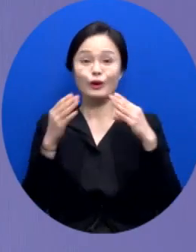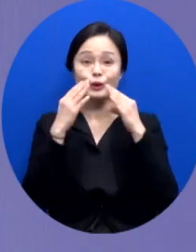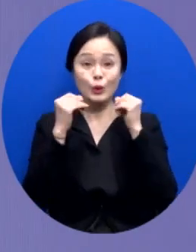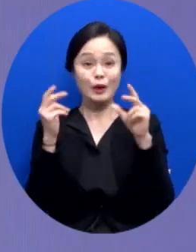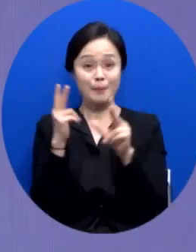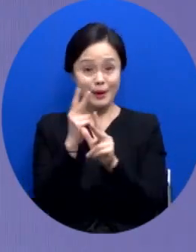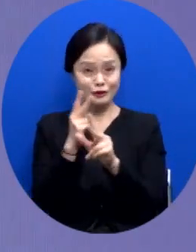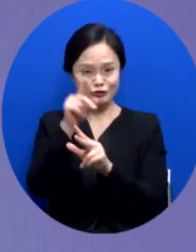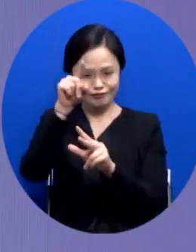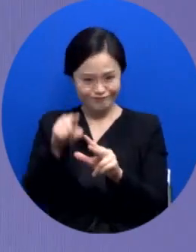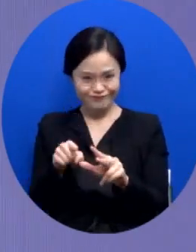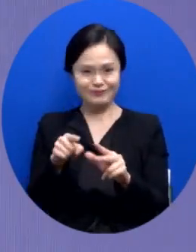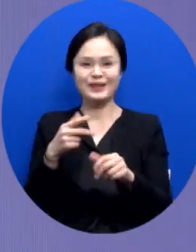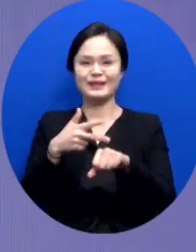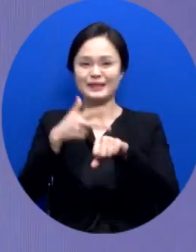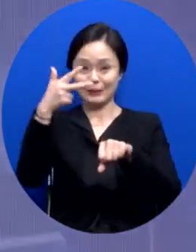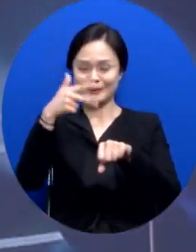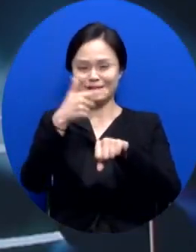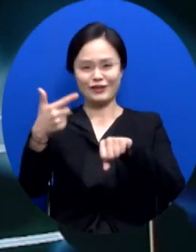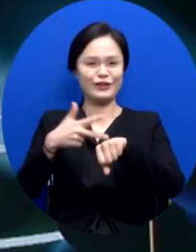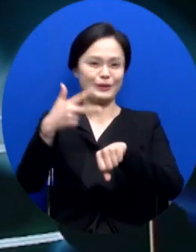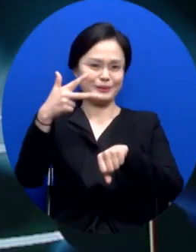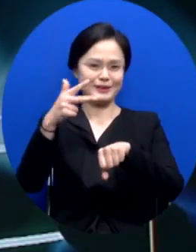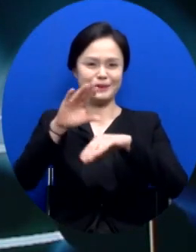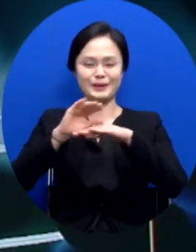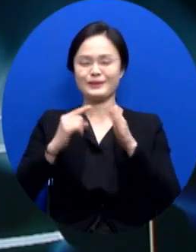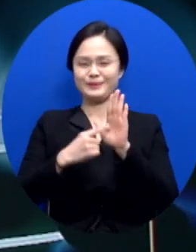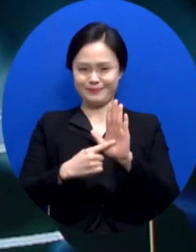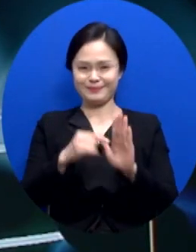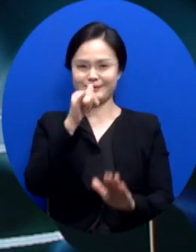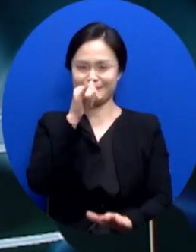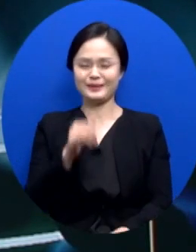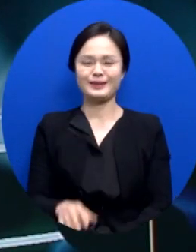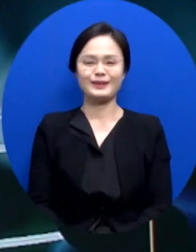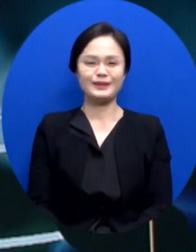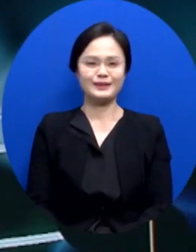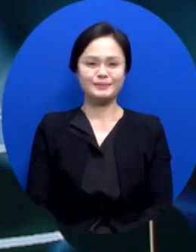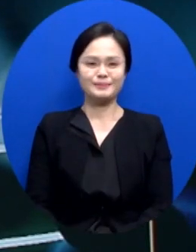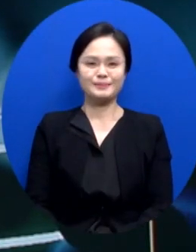토요일 저녁 7시에 방영됩니다. CTS 뉴스 이현지입니다.